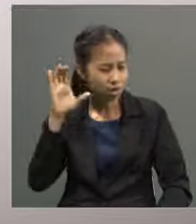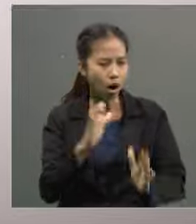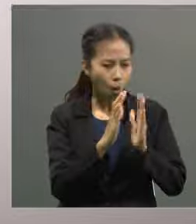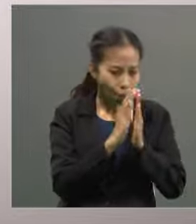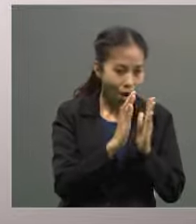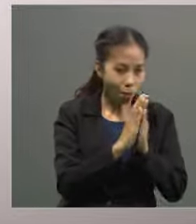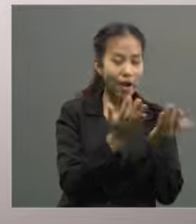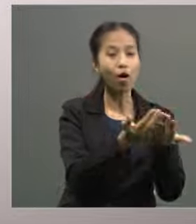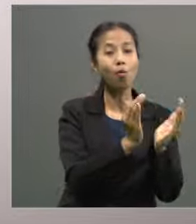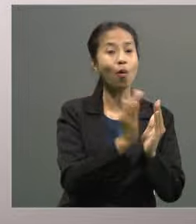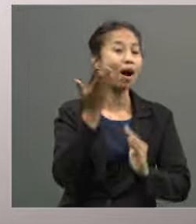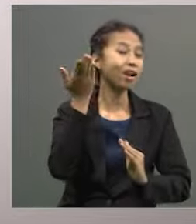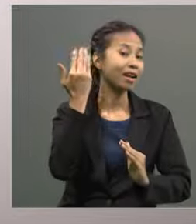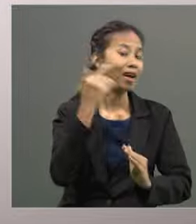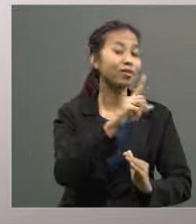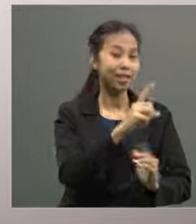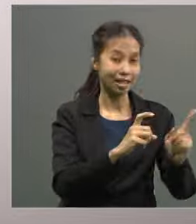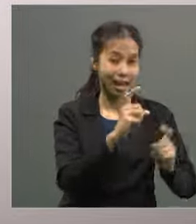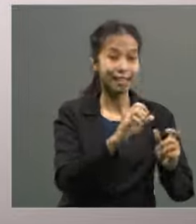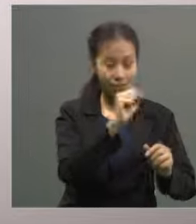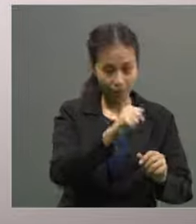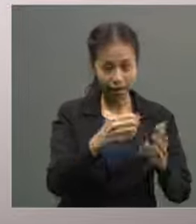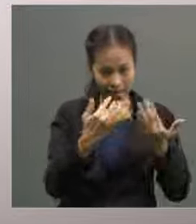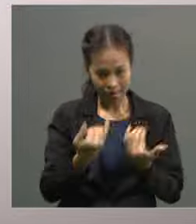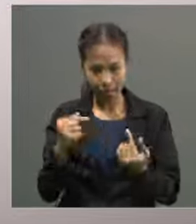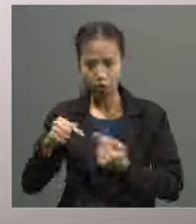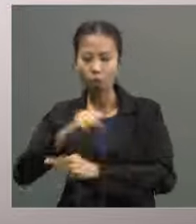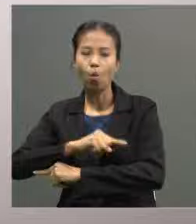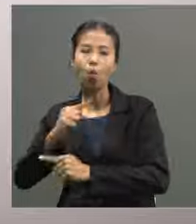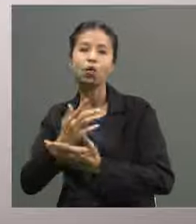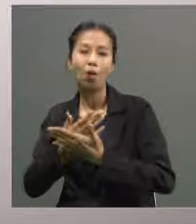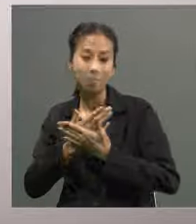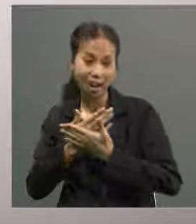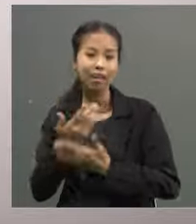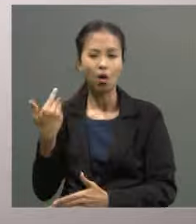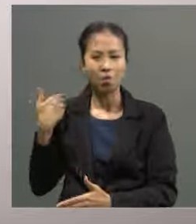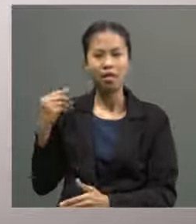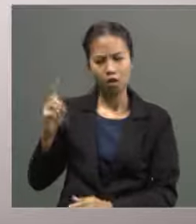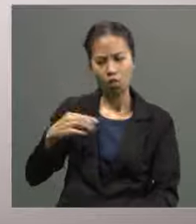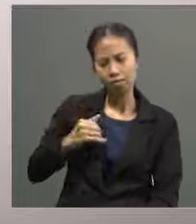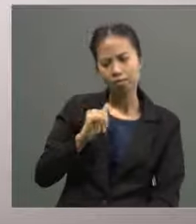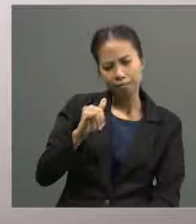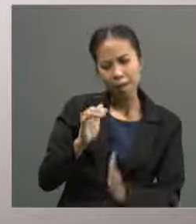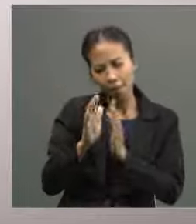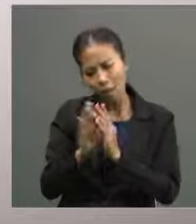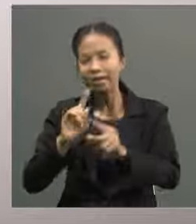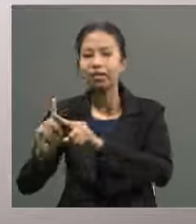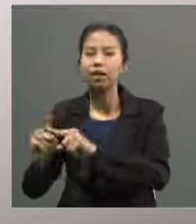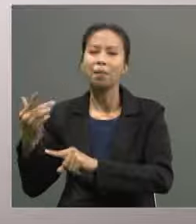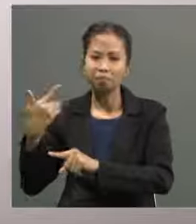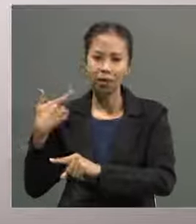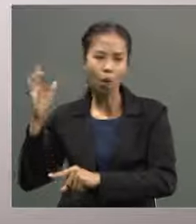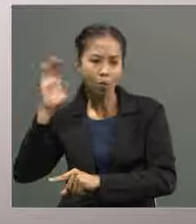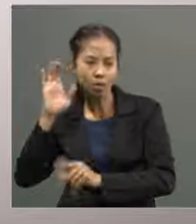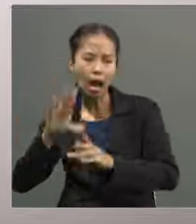เทศกาแห่งความรักวาเลนไทน์หลายคนก็มีความเชื่อในรูปแบบของตัวเองต้องไปฉลองตรงนี้ต้องไปทำพิธีกรรมอะไรตรงเนี้ยเพื่อ